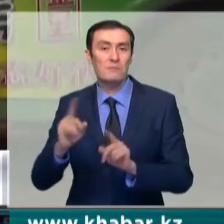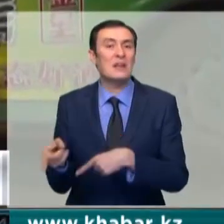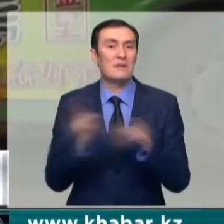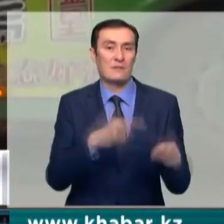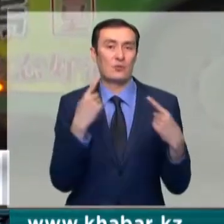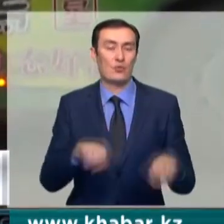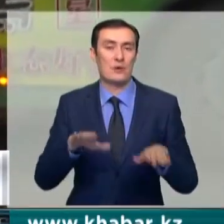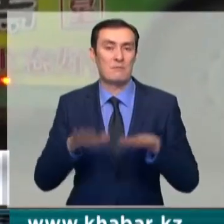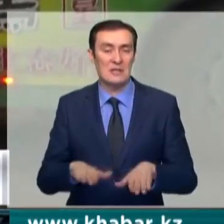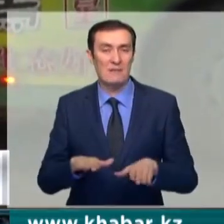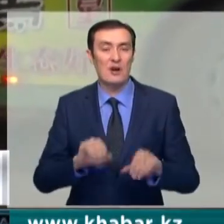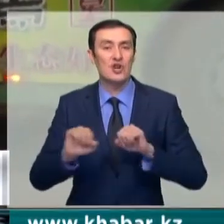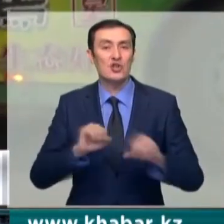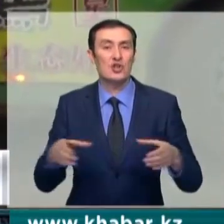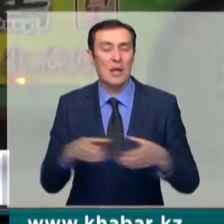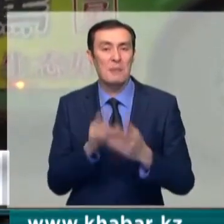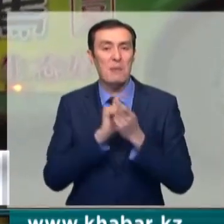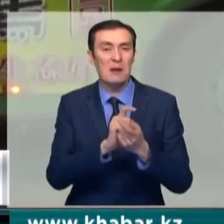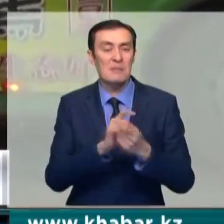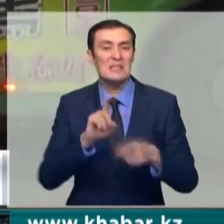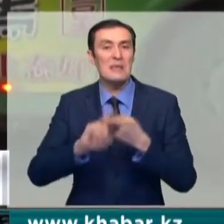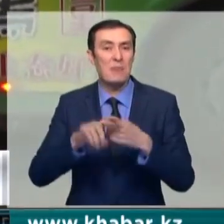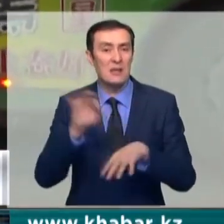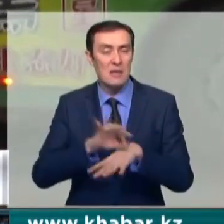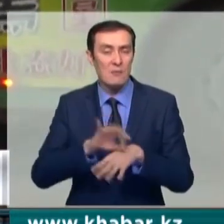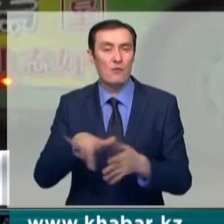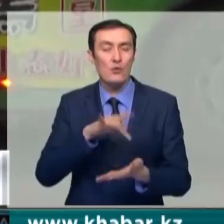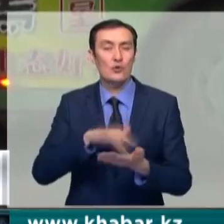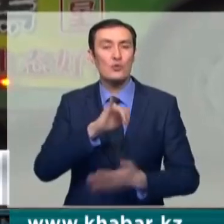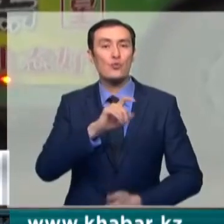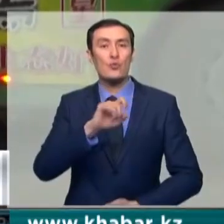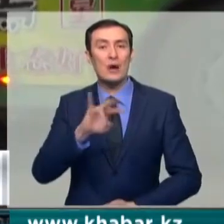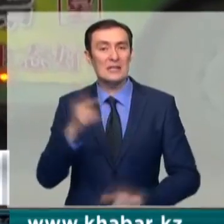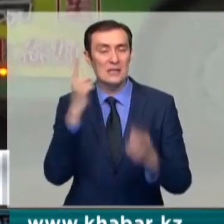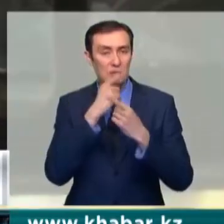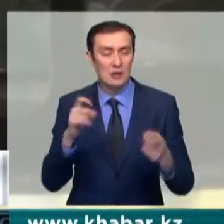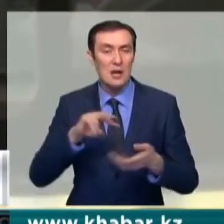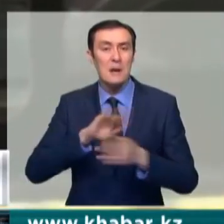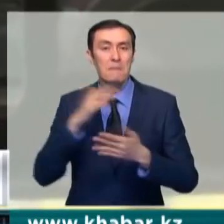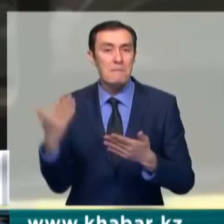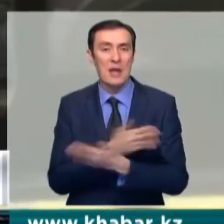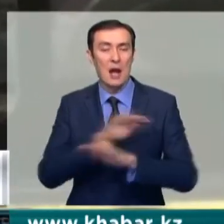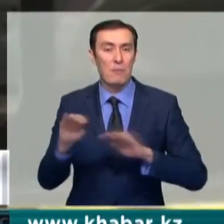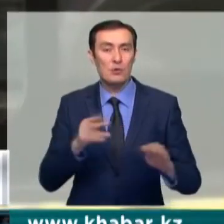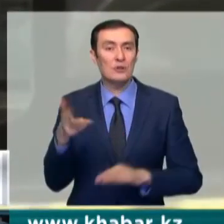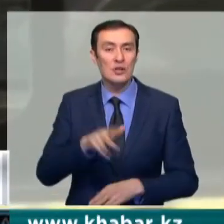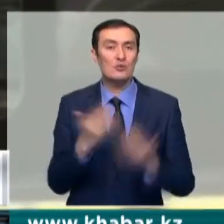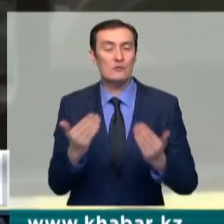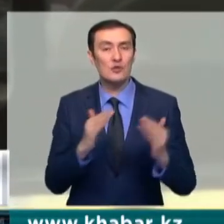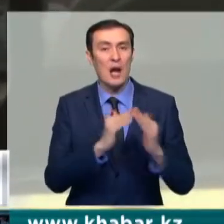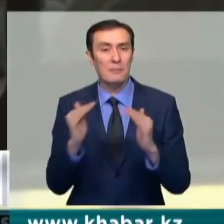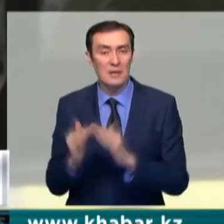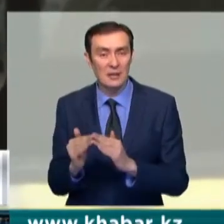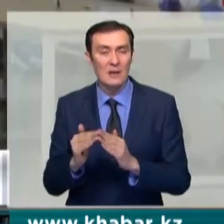другие места. В штабе по борьбе с эпидемией в городе Ухань сообщили, что планируется переоборудовать 3 существующих